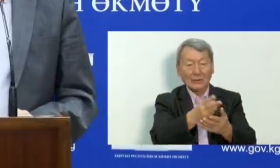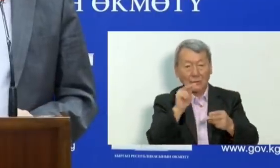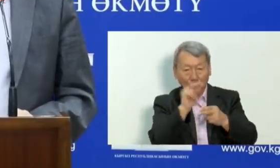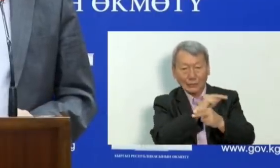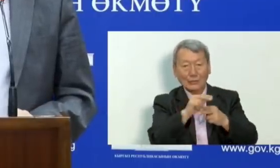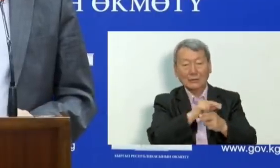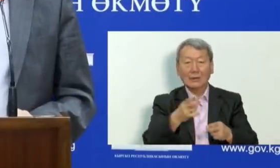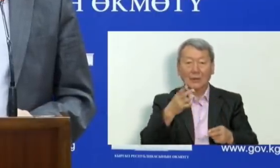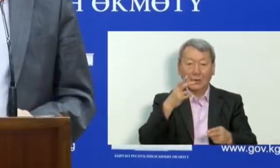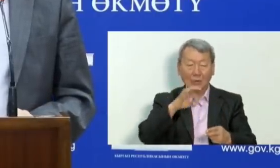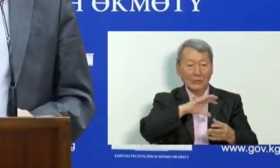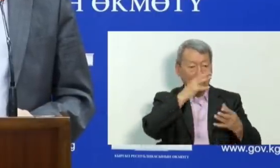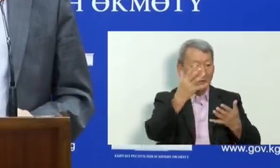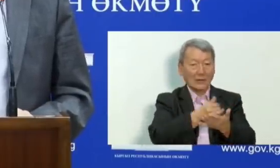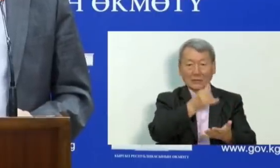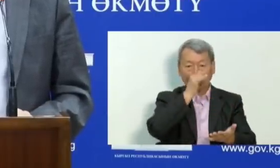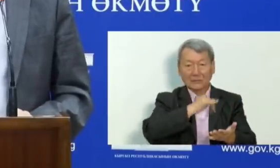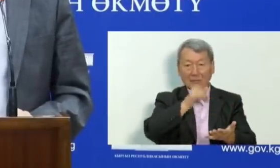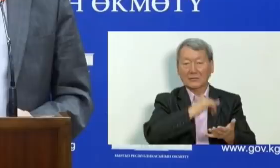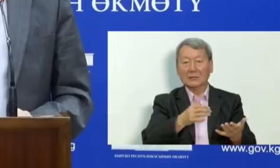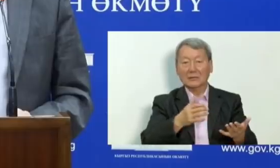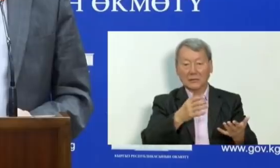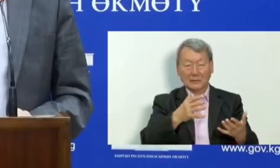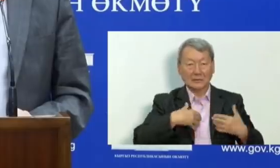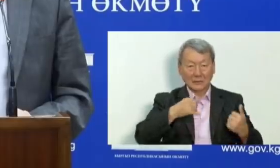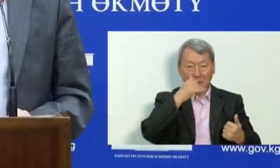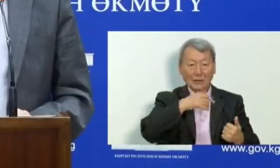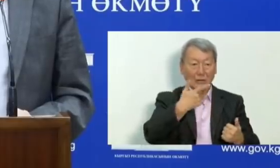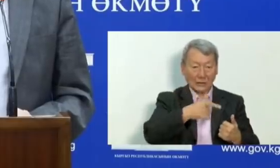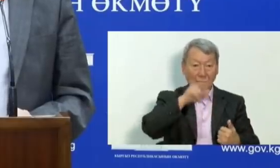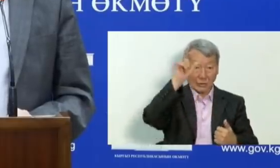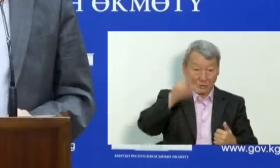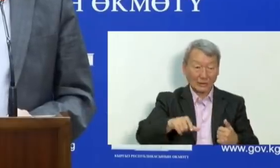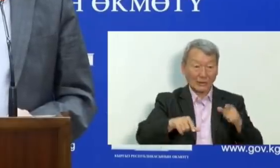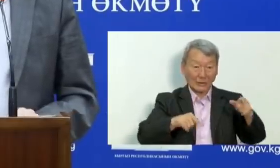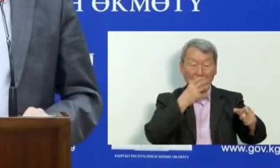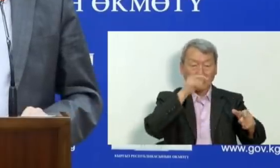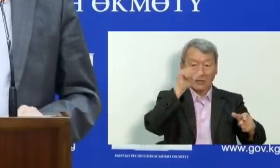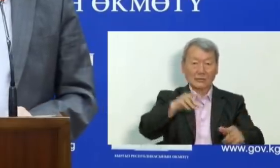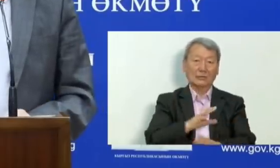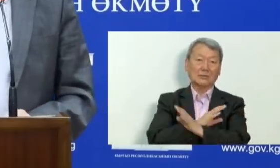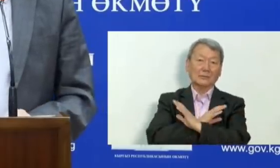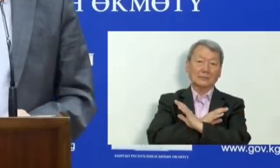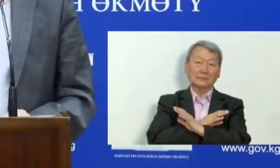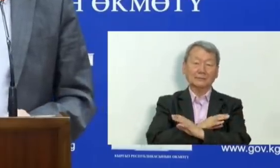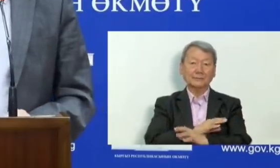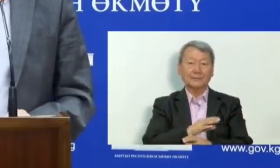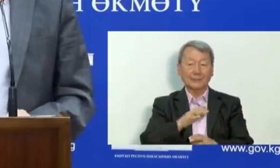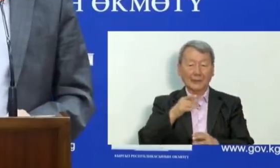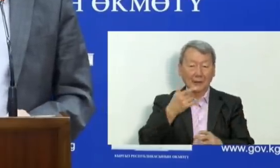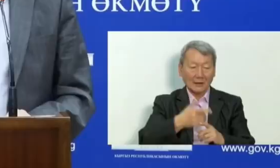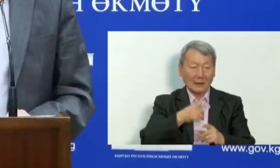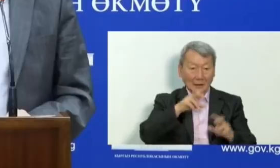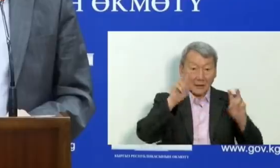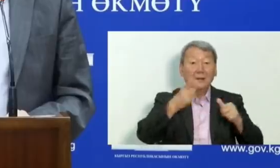үлгүрүп, бирок жыйынтык бербестен бул бейтап ошо ооруканада каза болуп калды. Коюлган